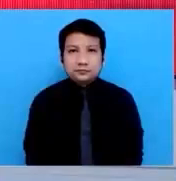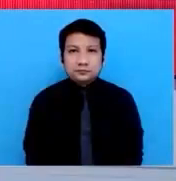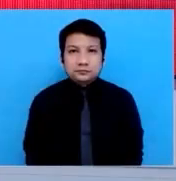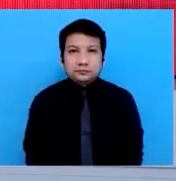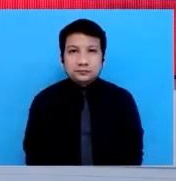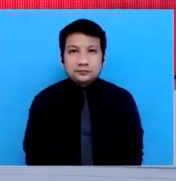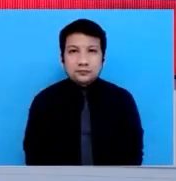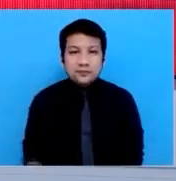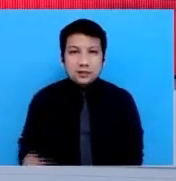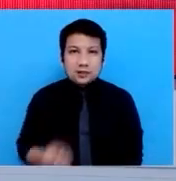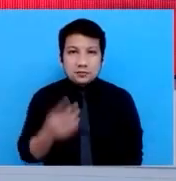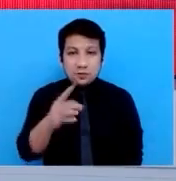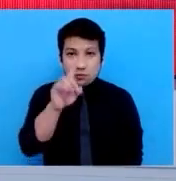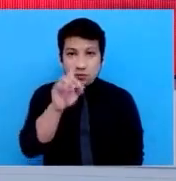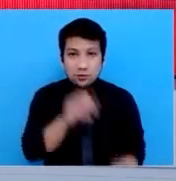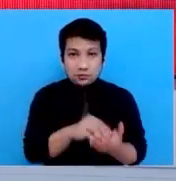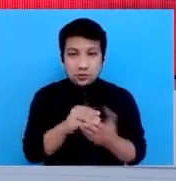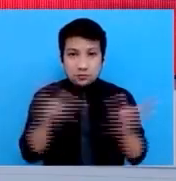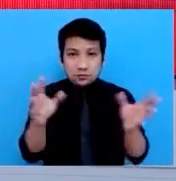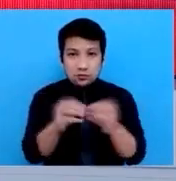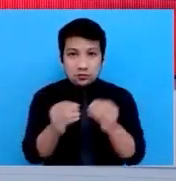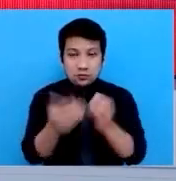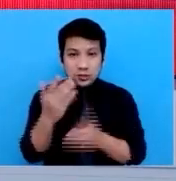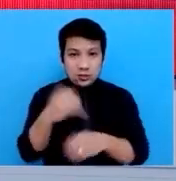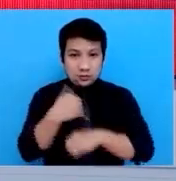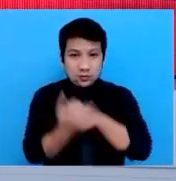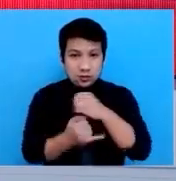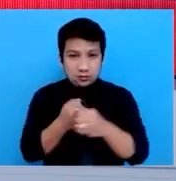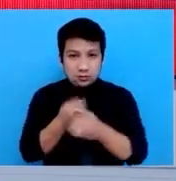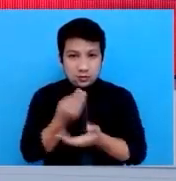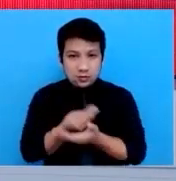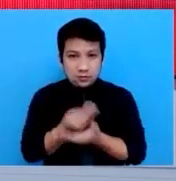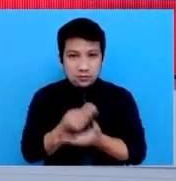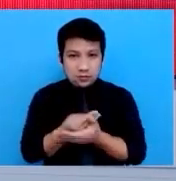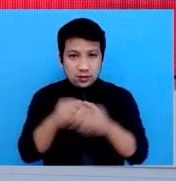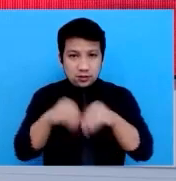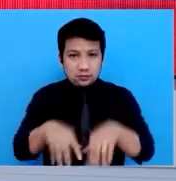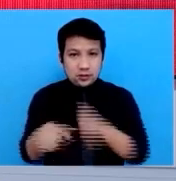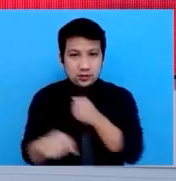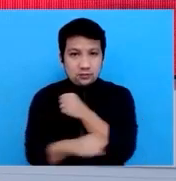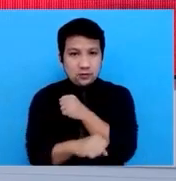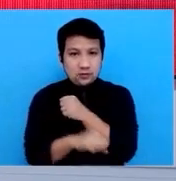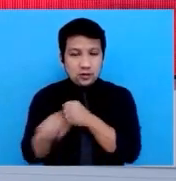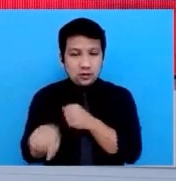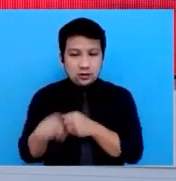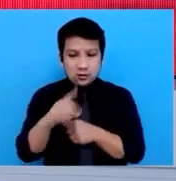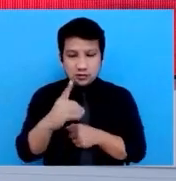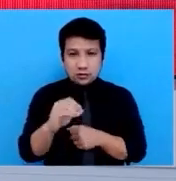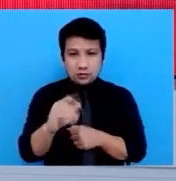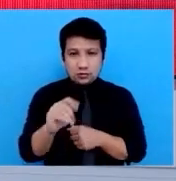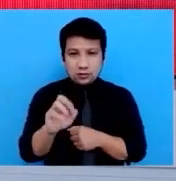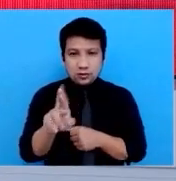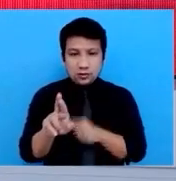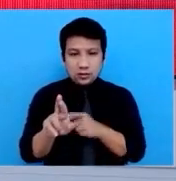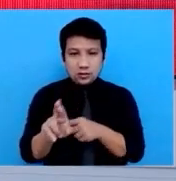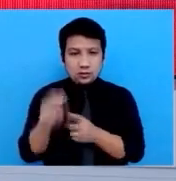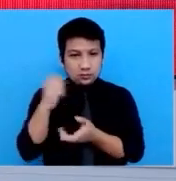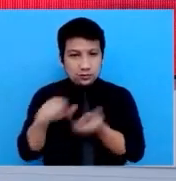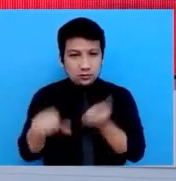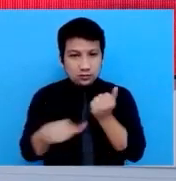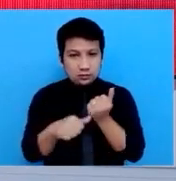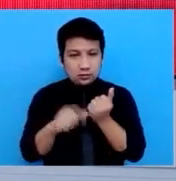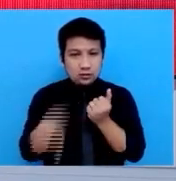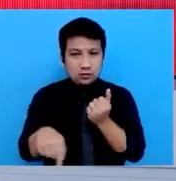Mahigit isang milyong pisong halaga ng alahas at pera ang nalimas sa bahay ni DOTr Assistant Secretary